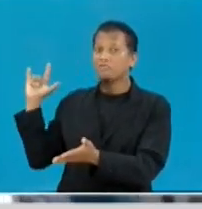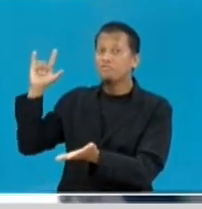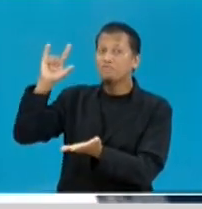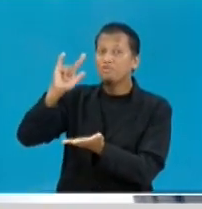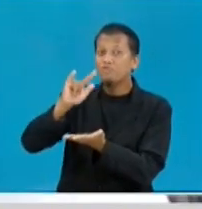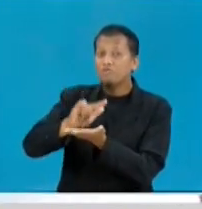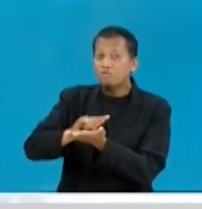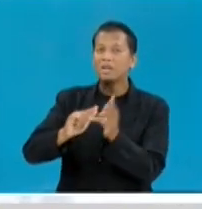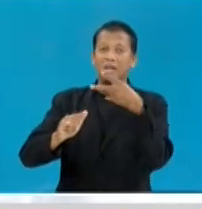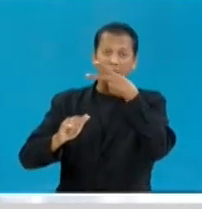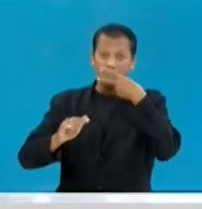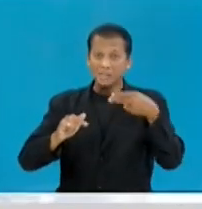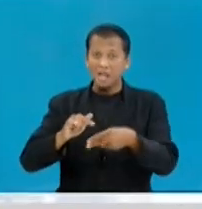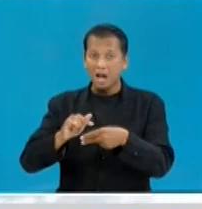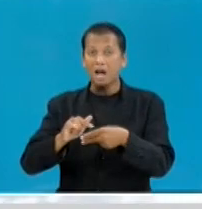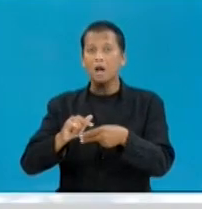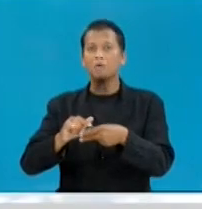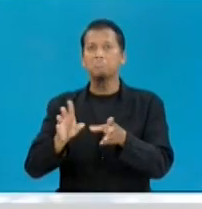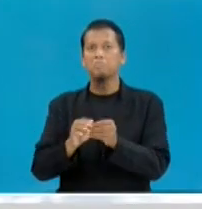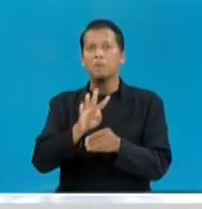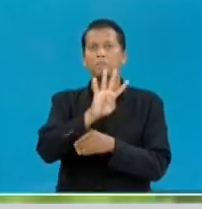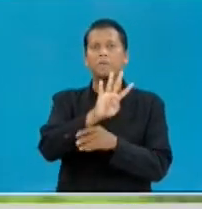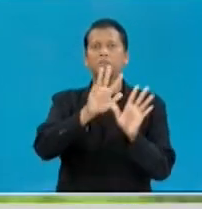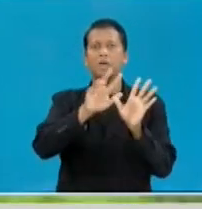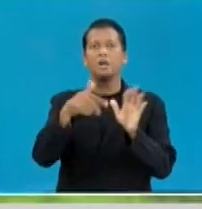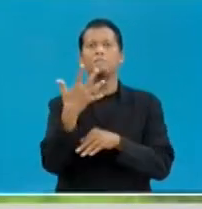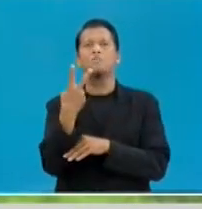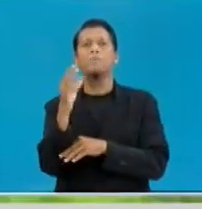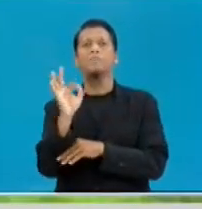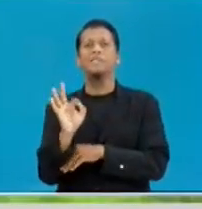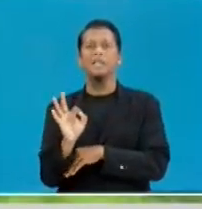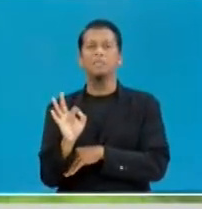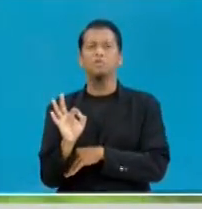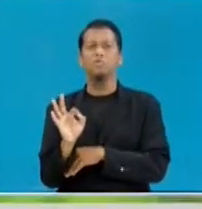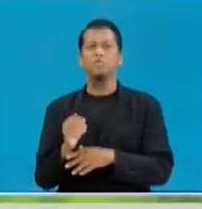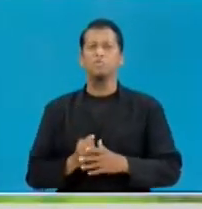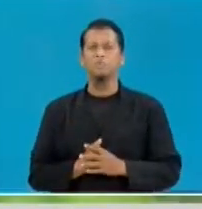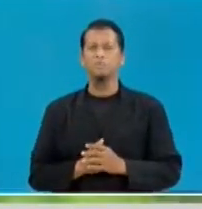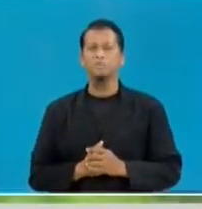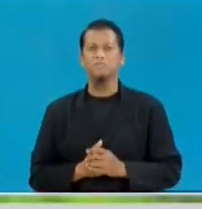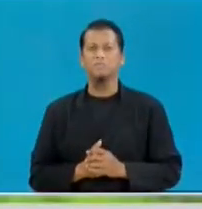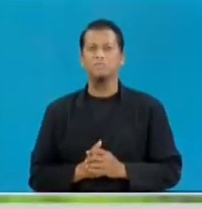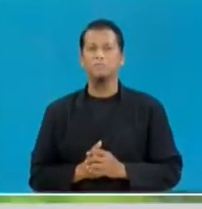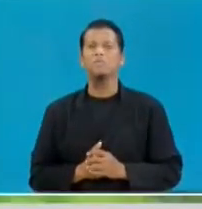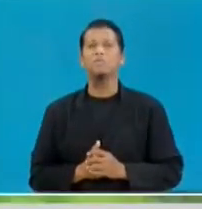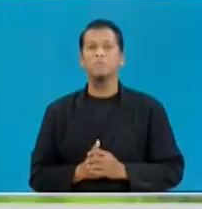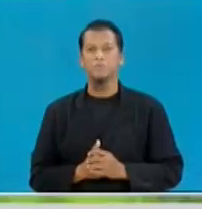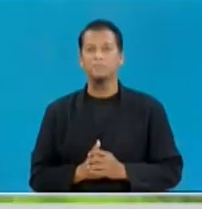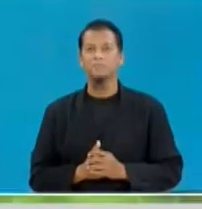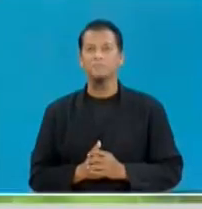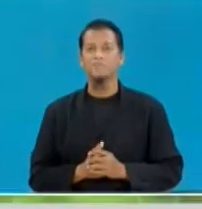luar negeri yang baru saja tiba di Indonesia sudah mencapai 49,50 2% terus